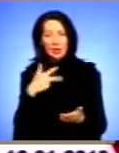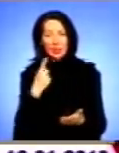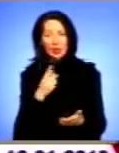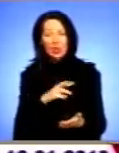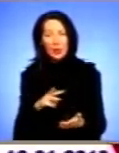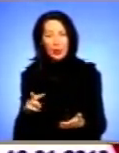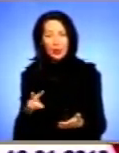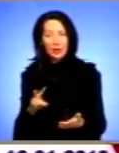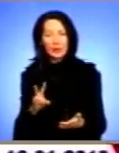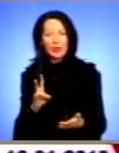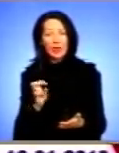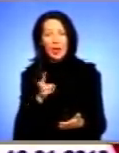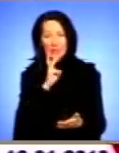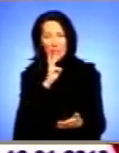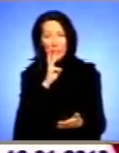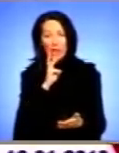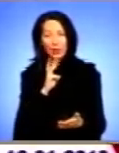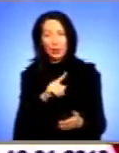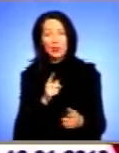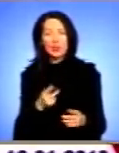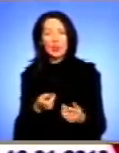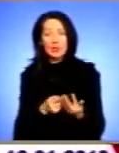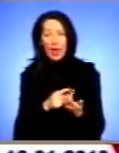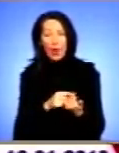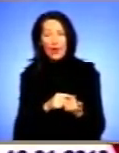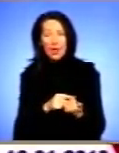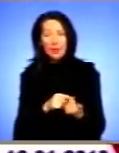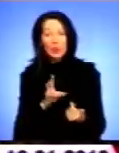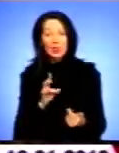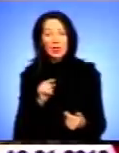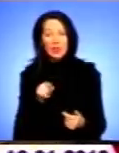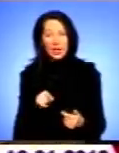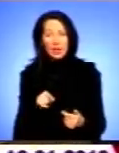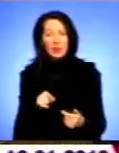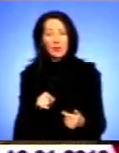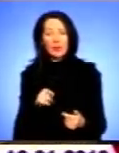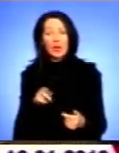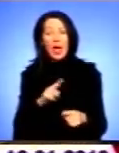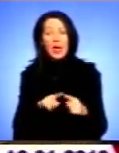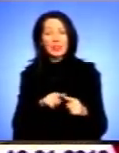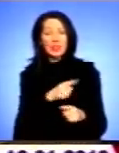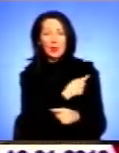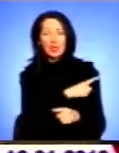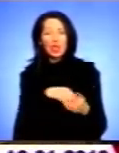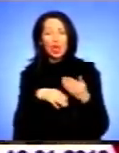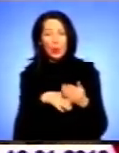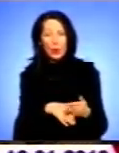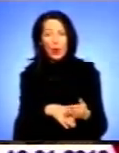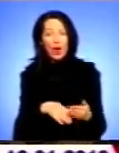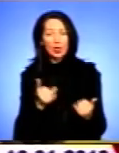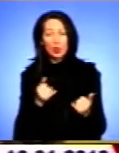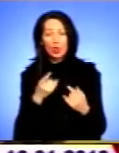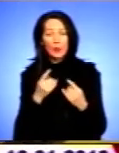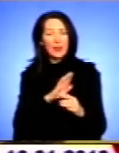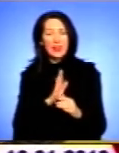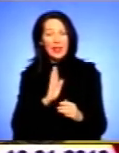на заробітну плату із нарахуваннями на неї. По екстреній допомозі, значить, давайте ми сьогодні не будемо